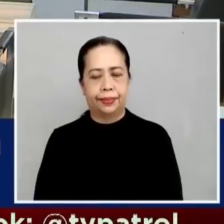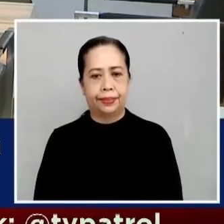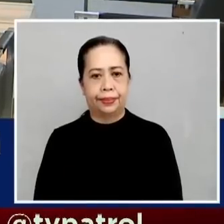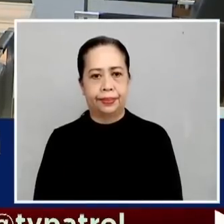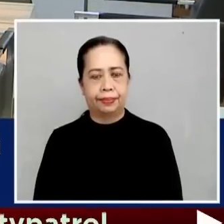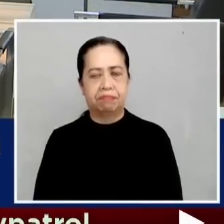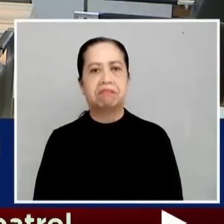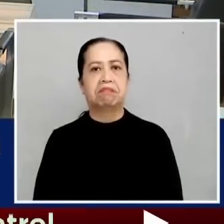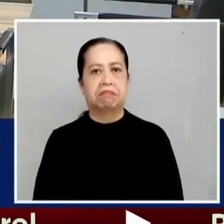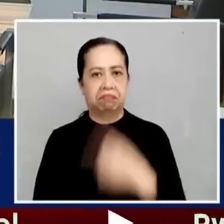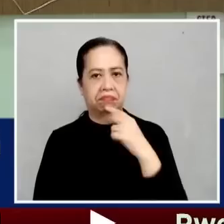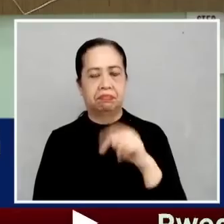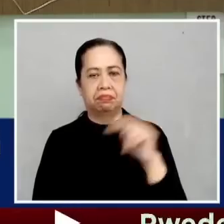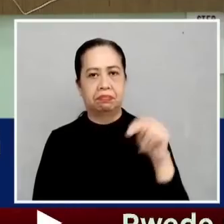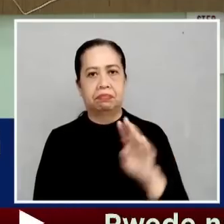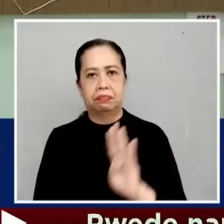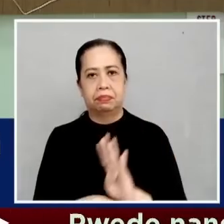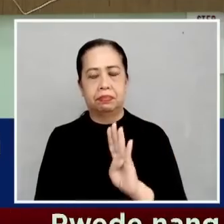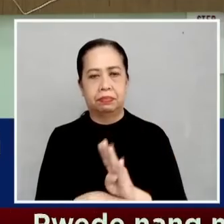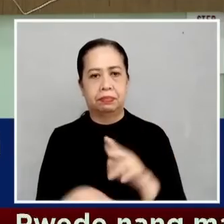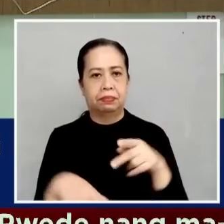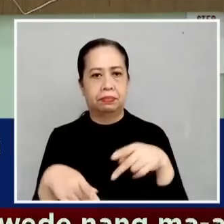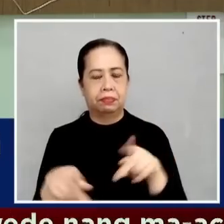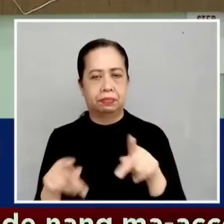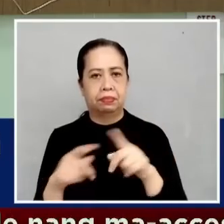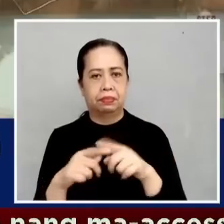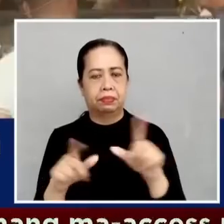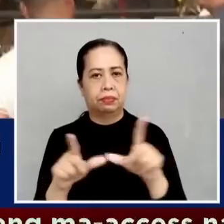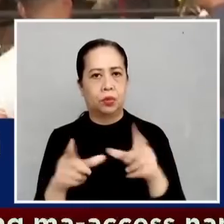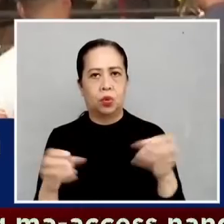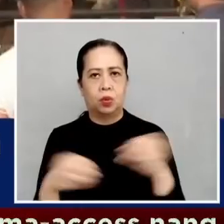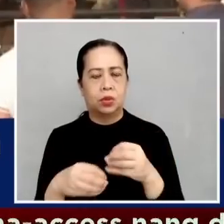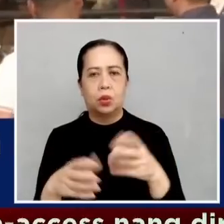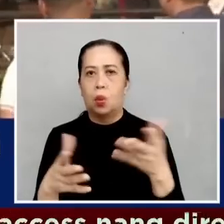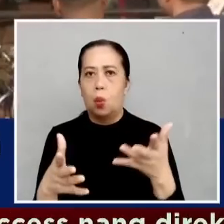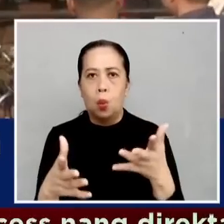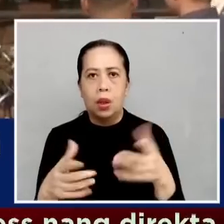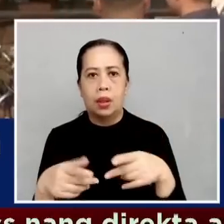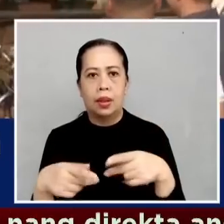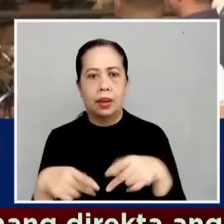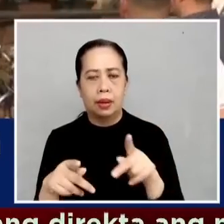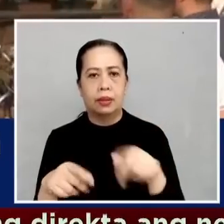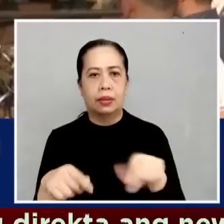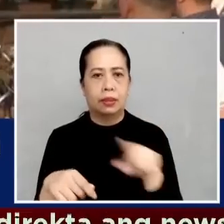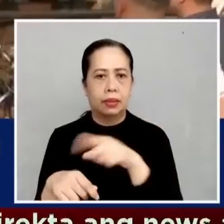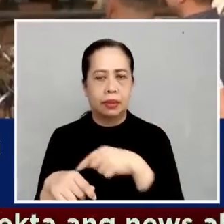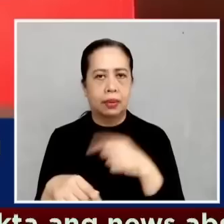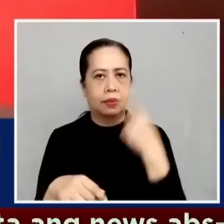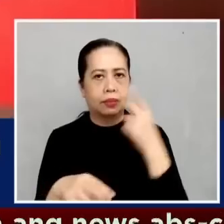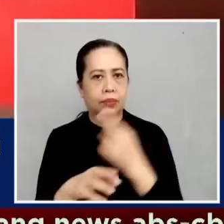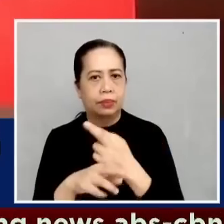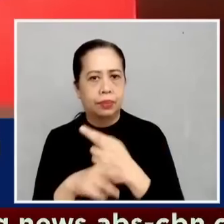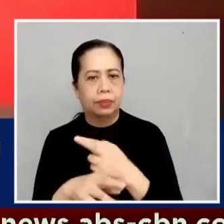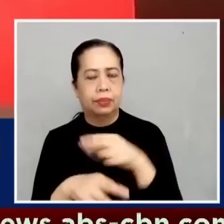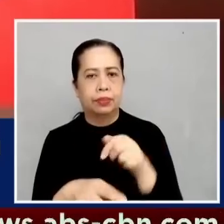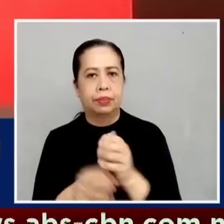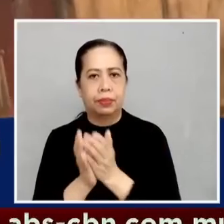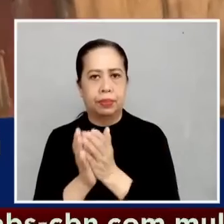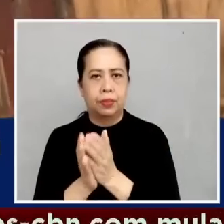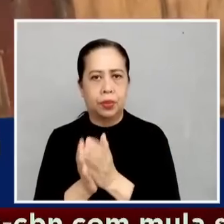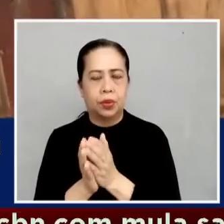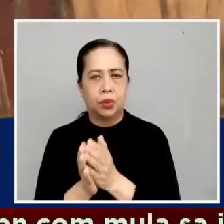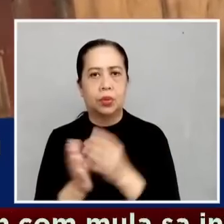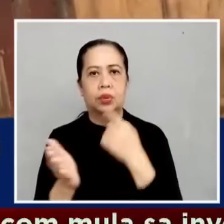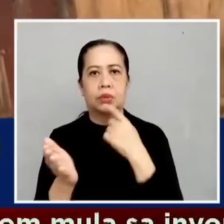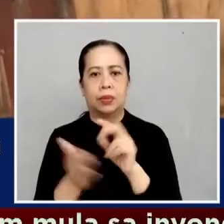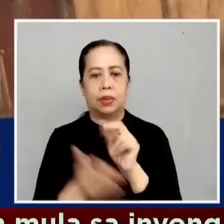Kinumpirma ng Navotas Business Permits and Licensing Office na walang permit ang loteng ito para magkumpuni ng mga barko. Tinukoy ito ng